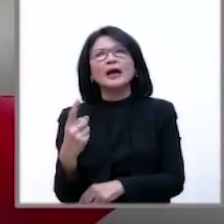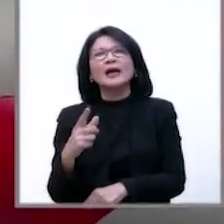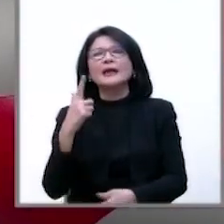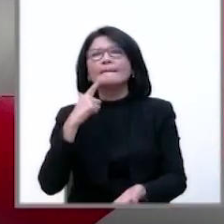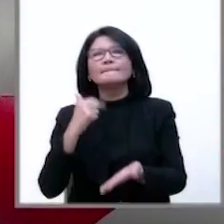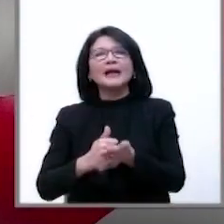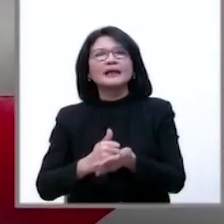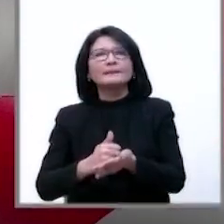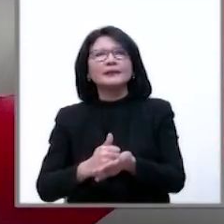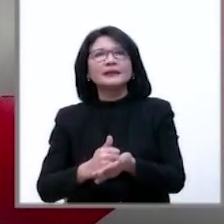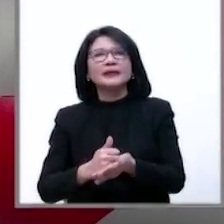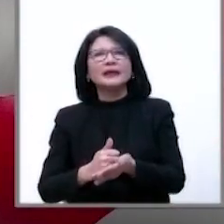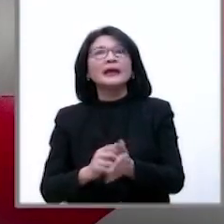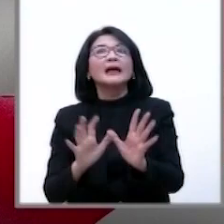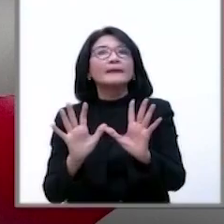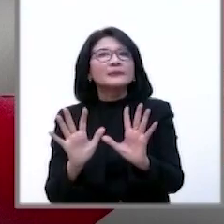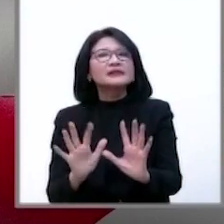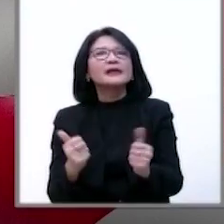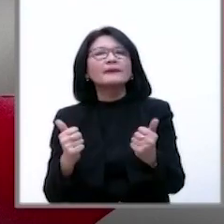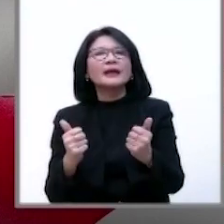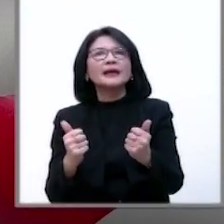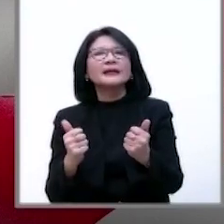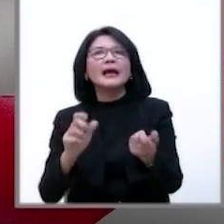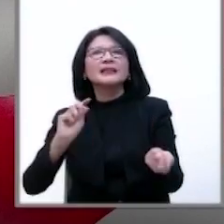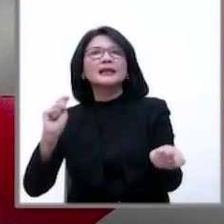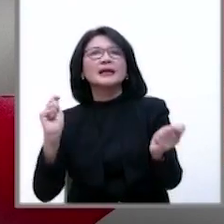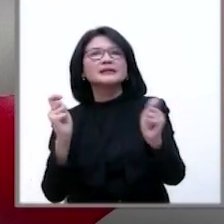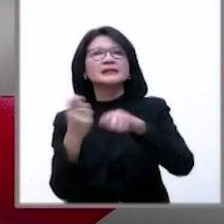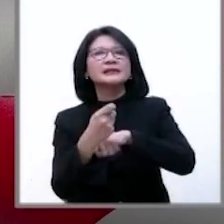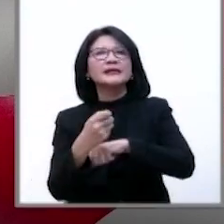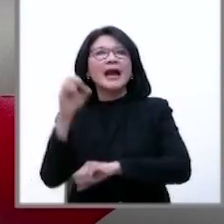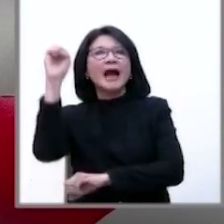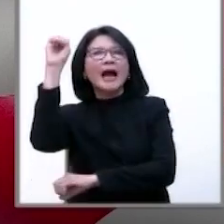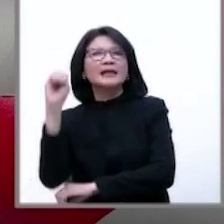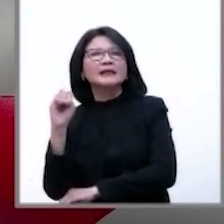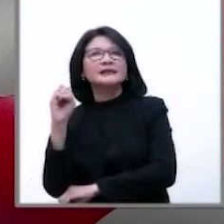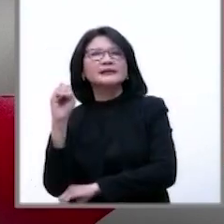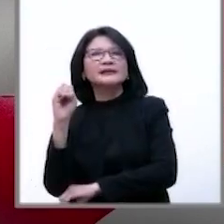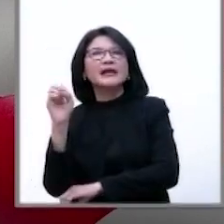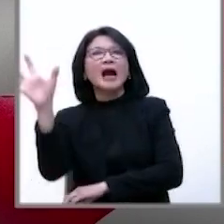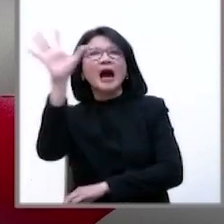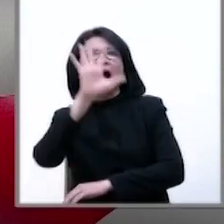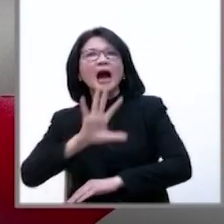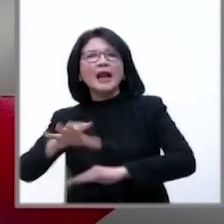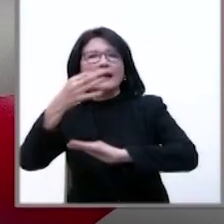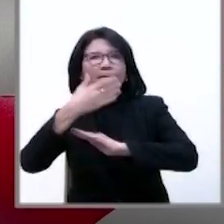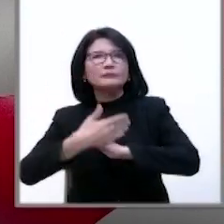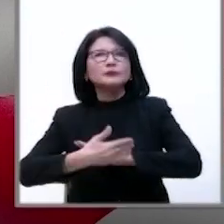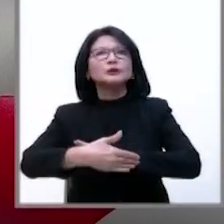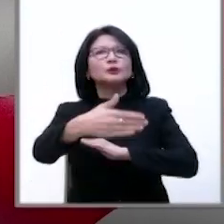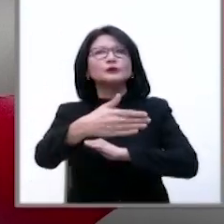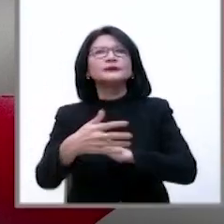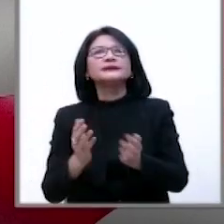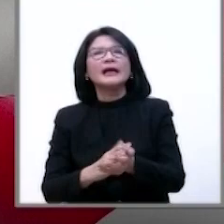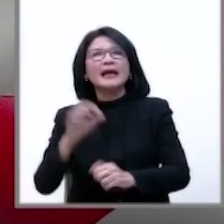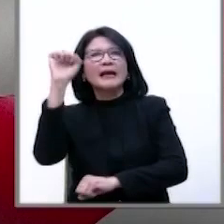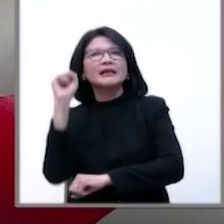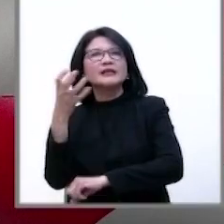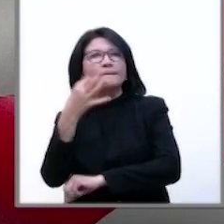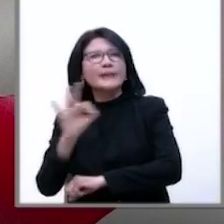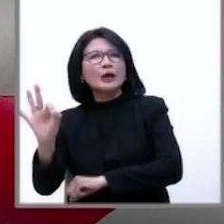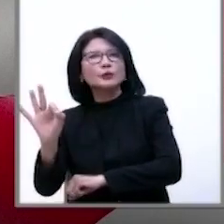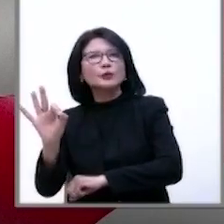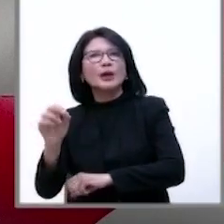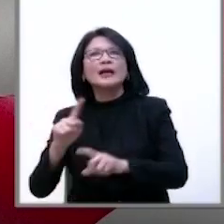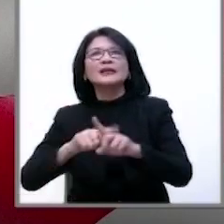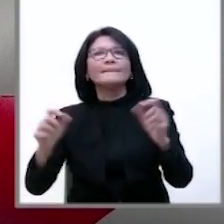penting adalah dipersiapkan transisi energi baru dan terbarukan sayangnya komitmen Pemerintah